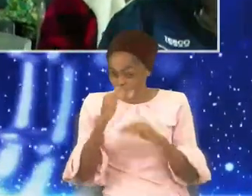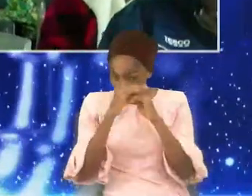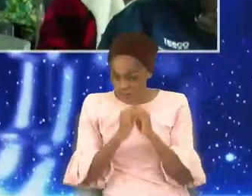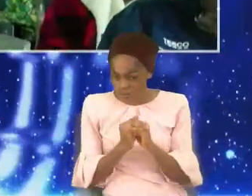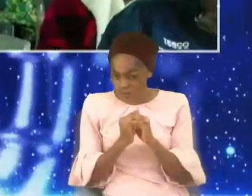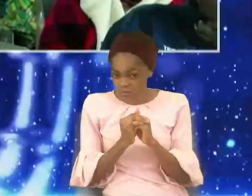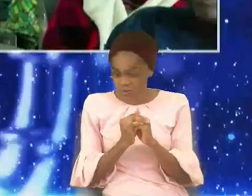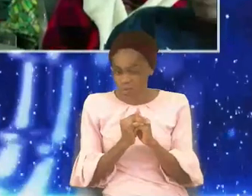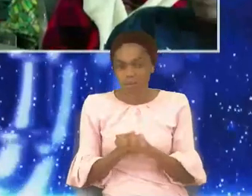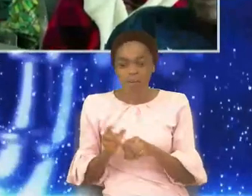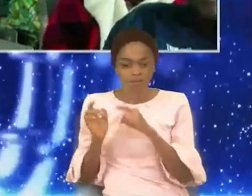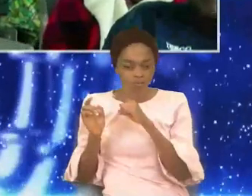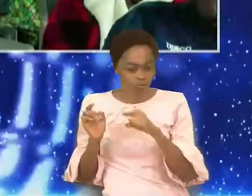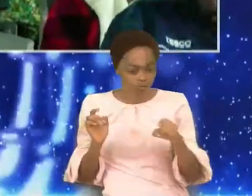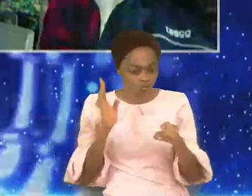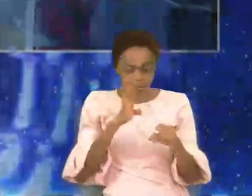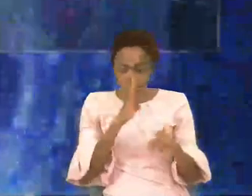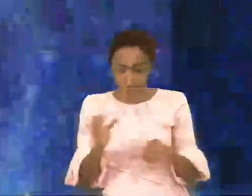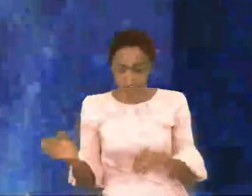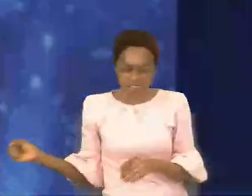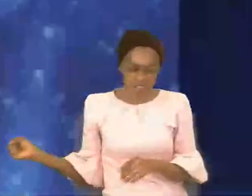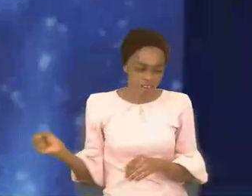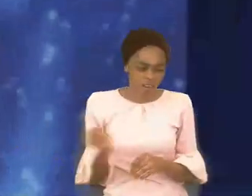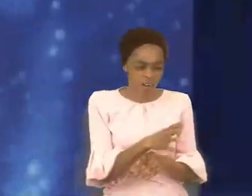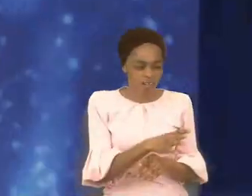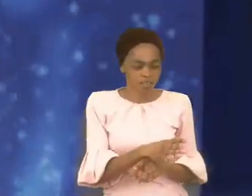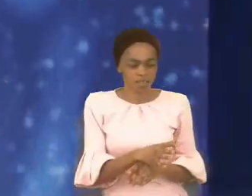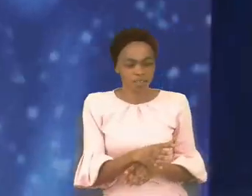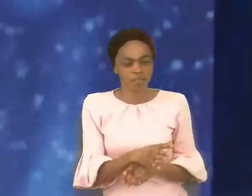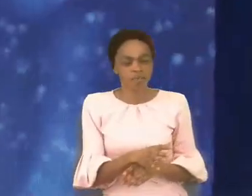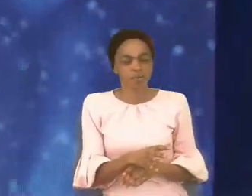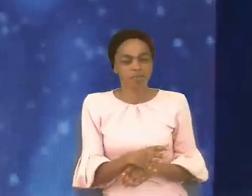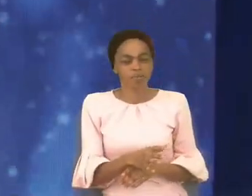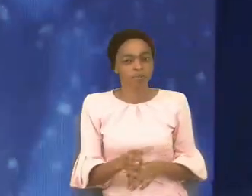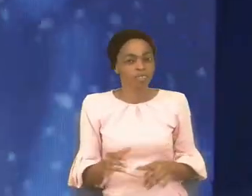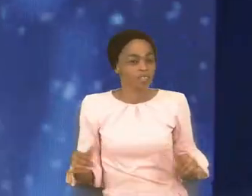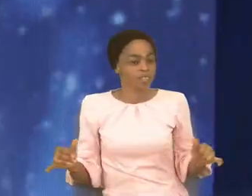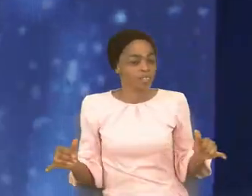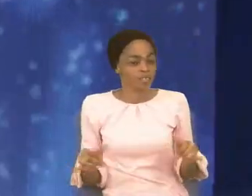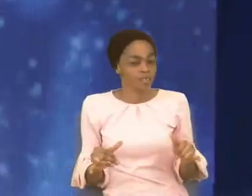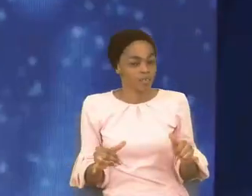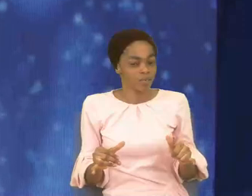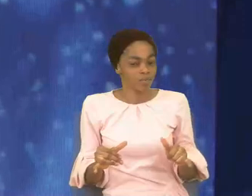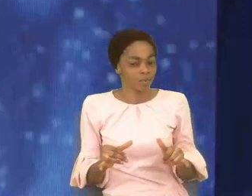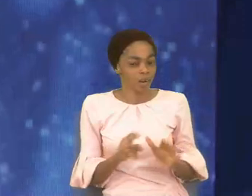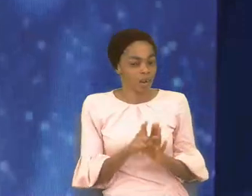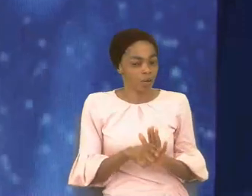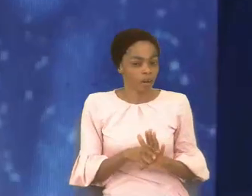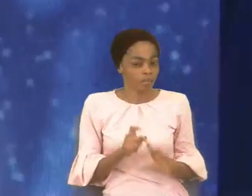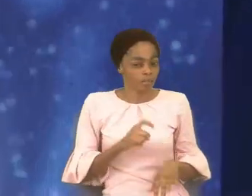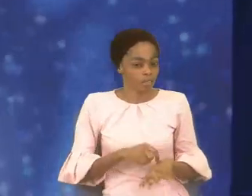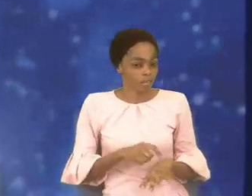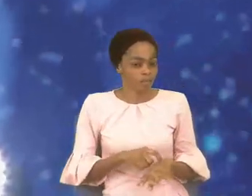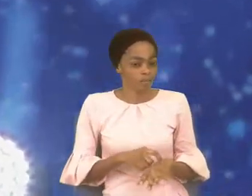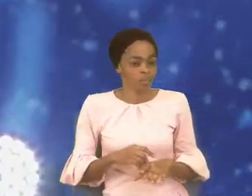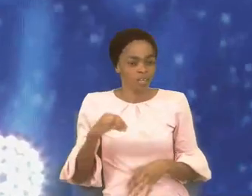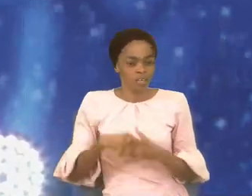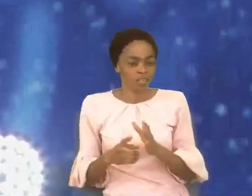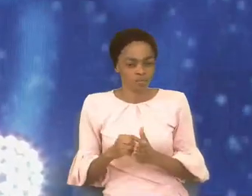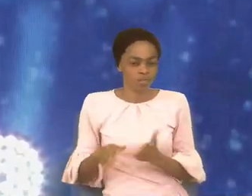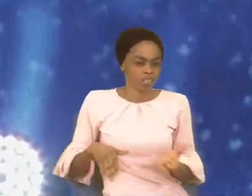vous serez jeté à l'instant même au milieu d'une fournaise ardente.